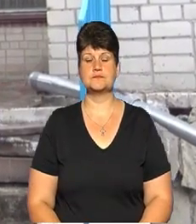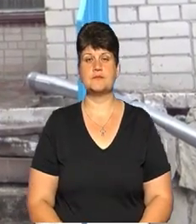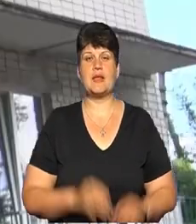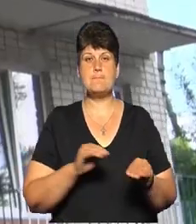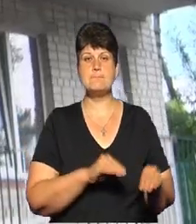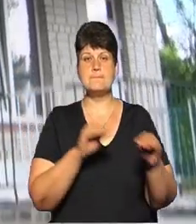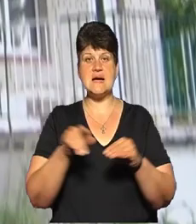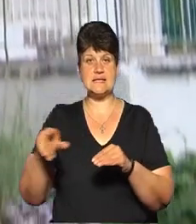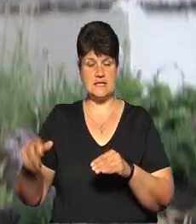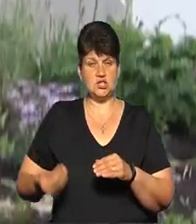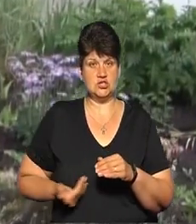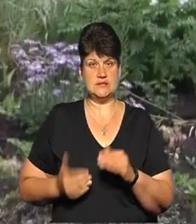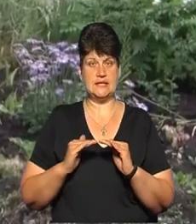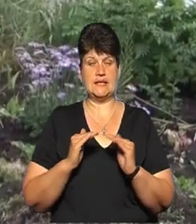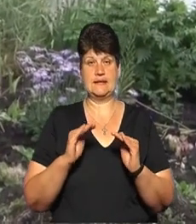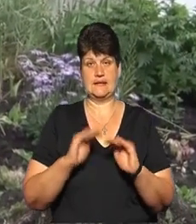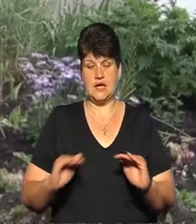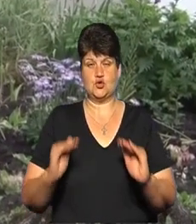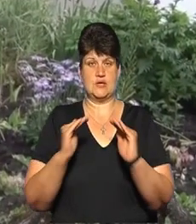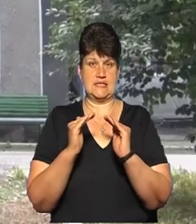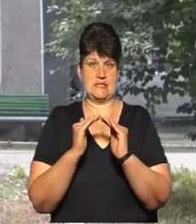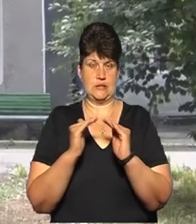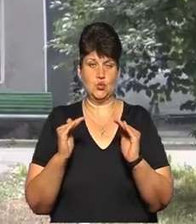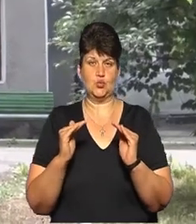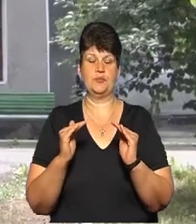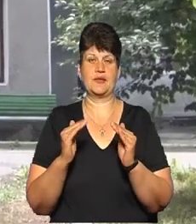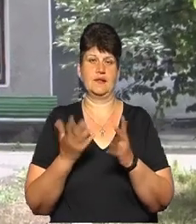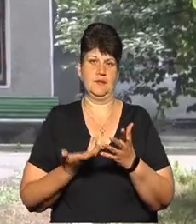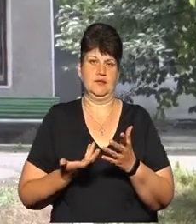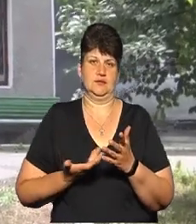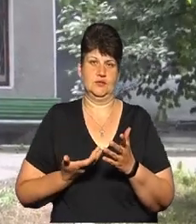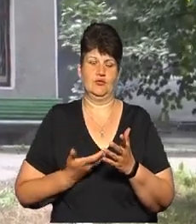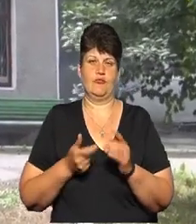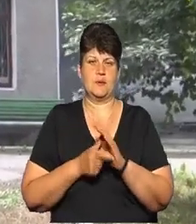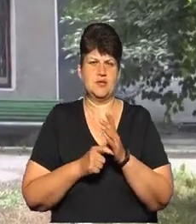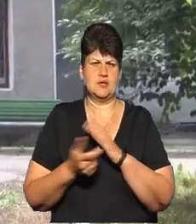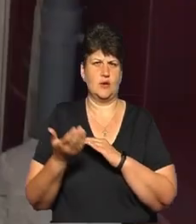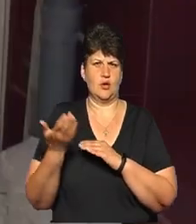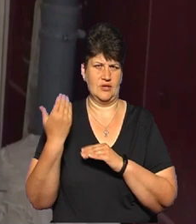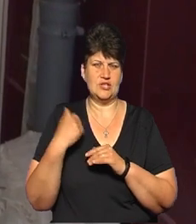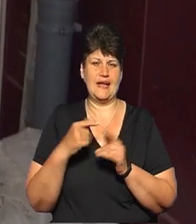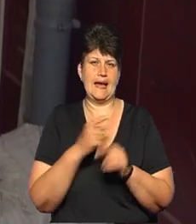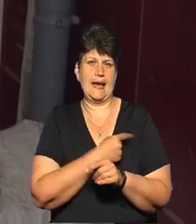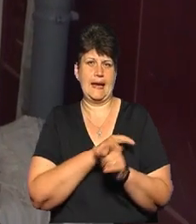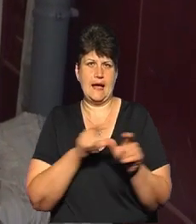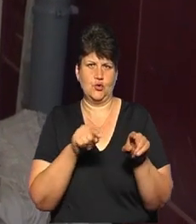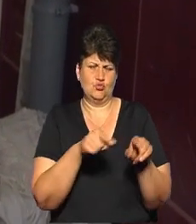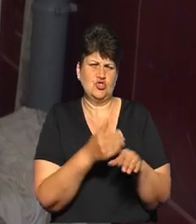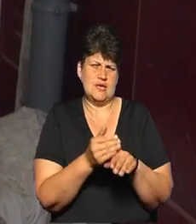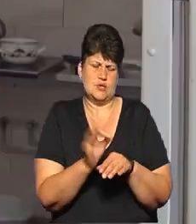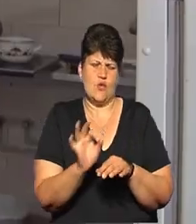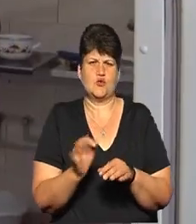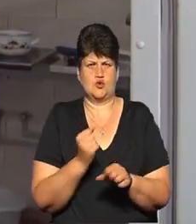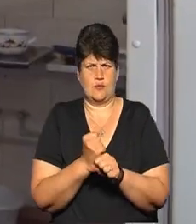Переселенці, які жили в дитсадку Великого Глибочка, тепер мешкають у приміщенні колишньої лікарні. Тут для людей частково зробили